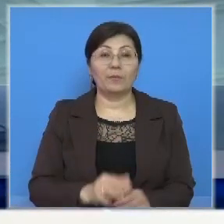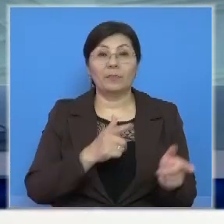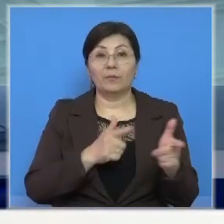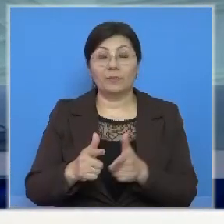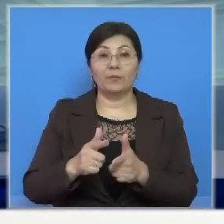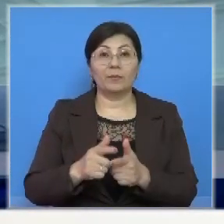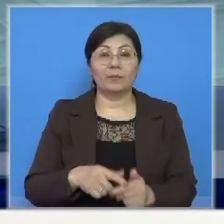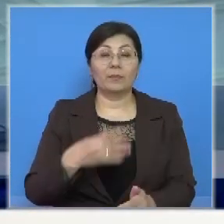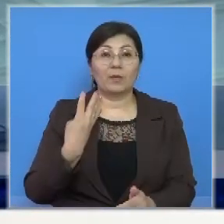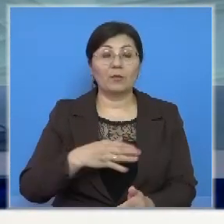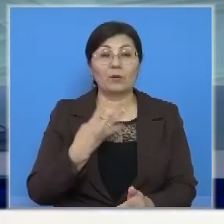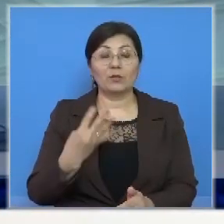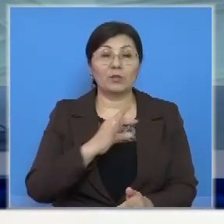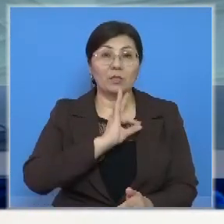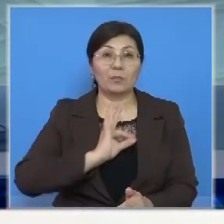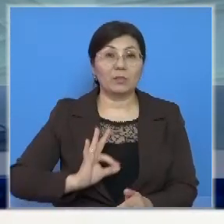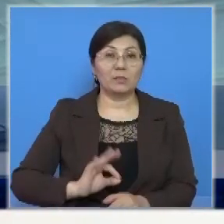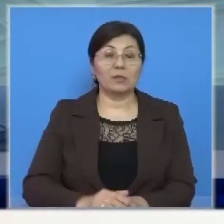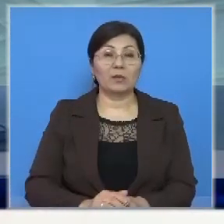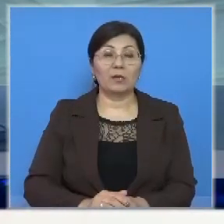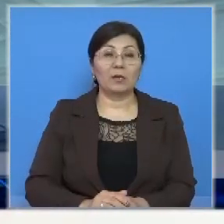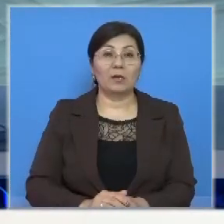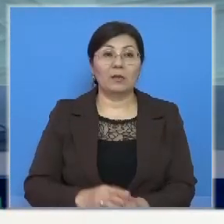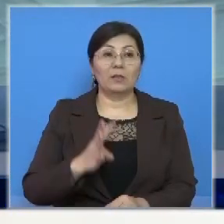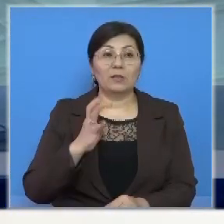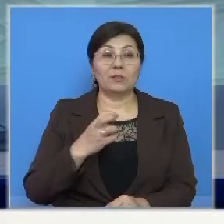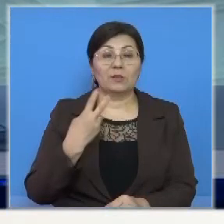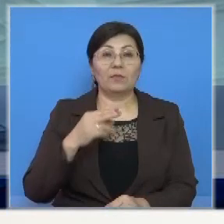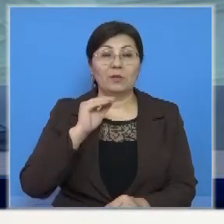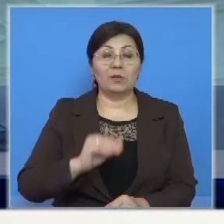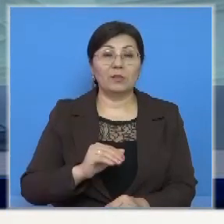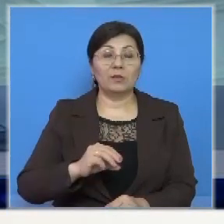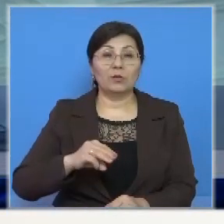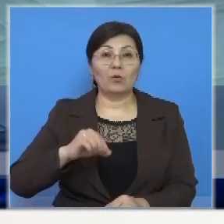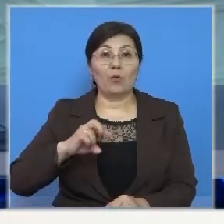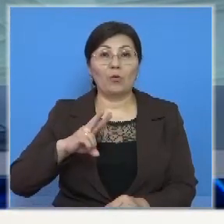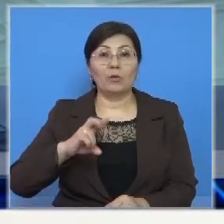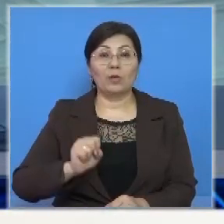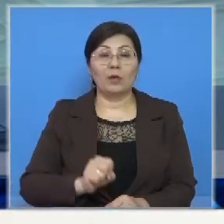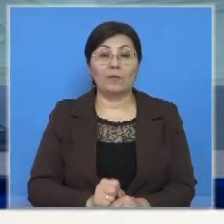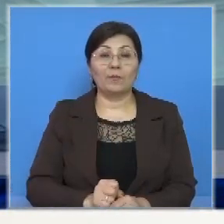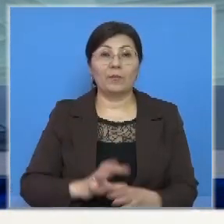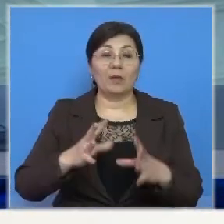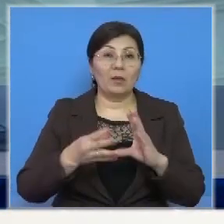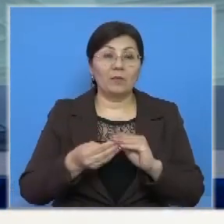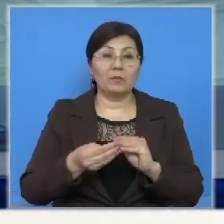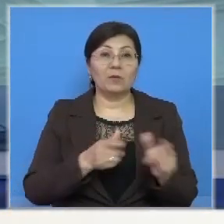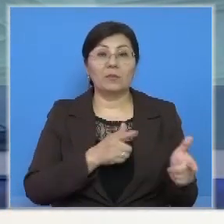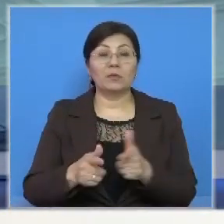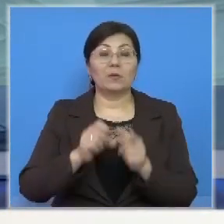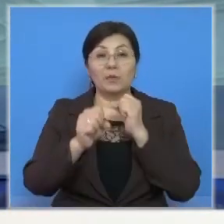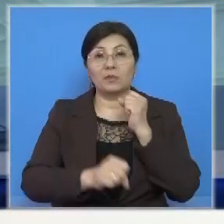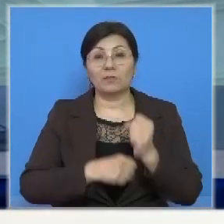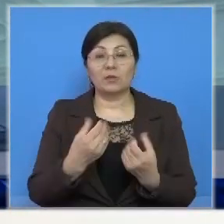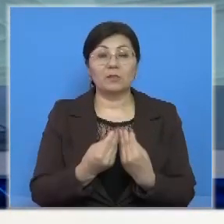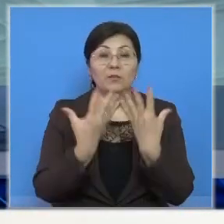заготовлено 44%, то есть 402 тысячи тонн. В целом заготовка материалов